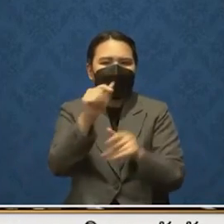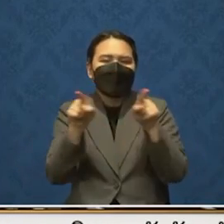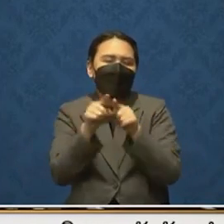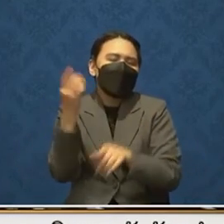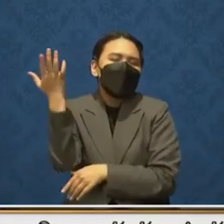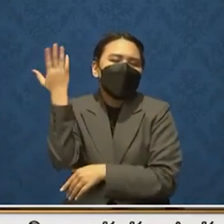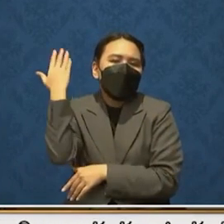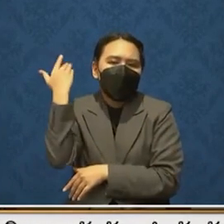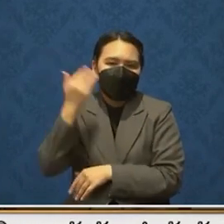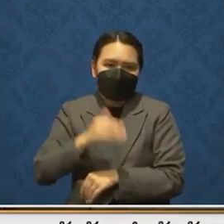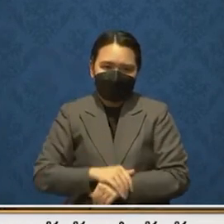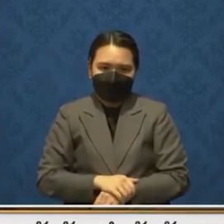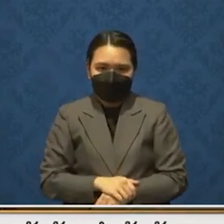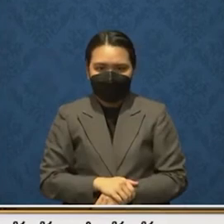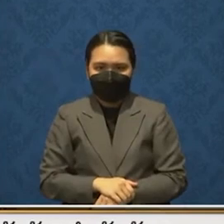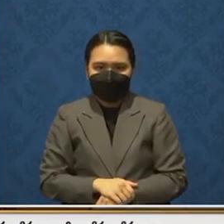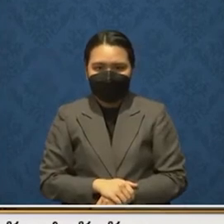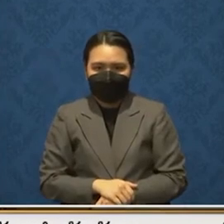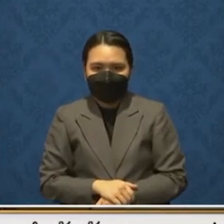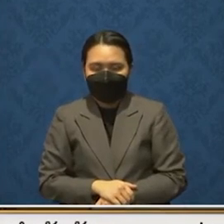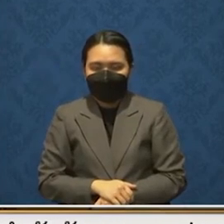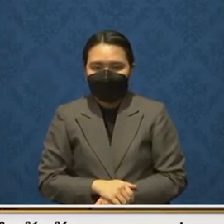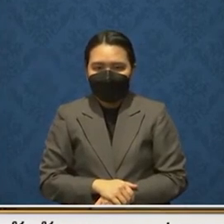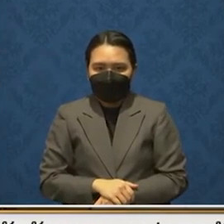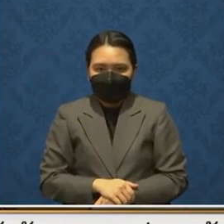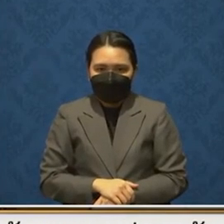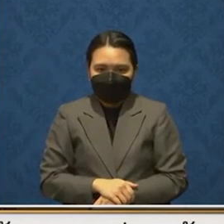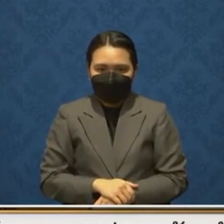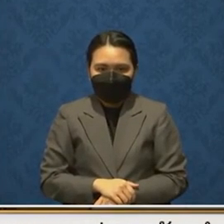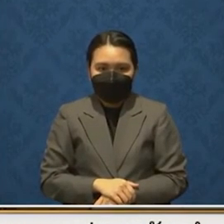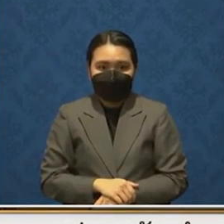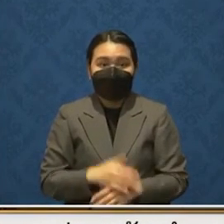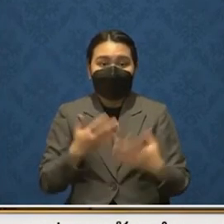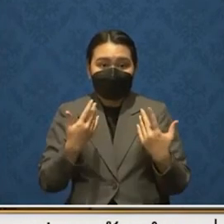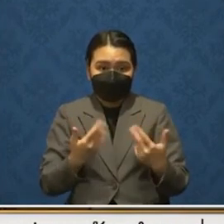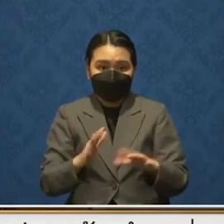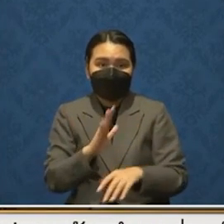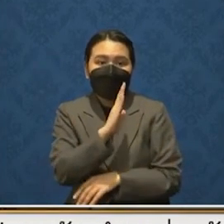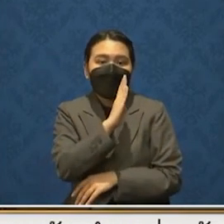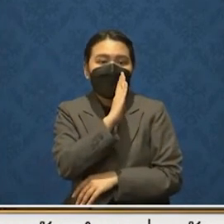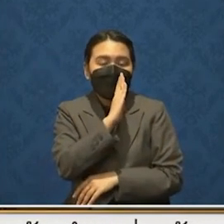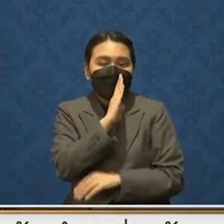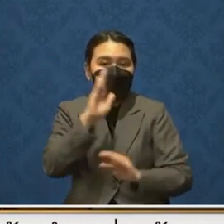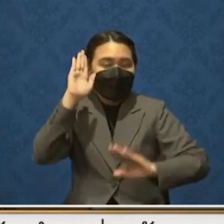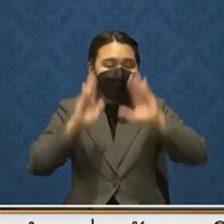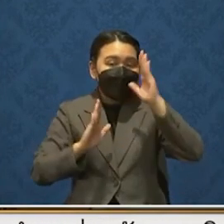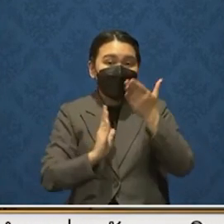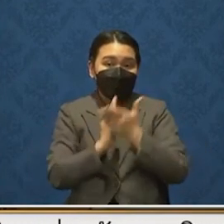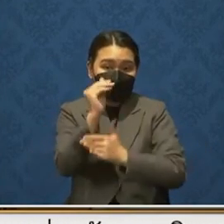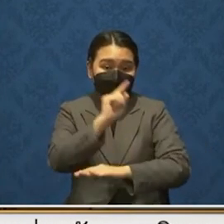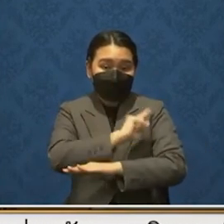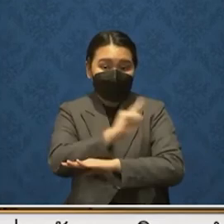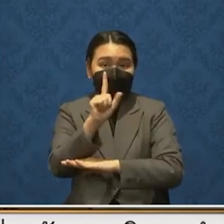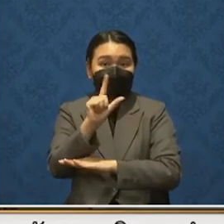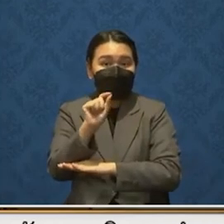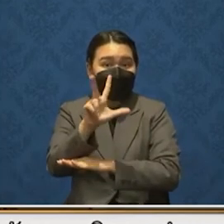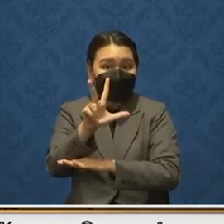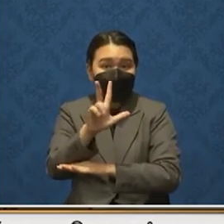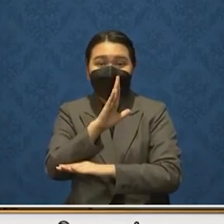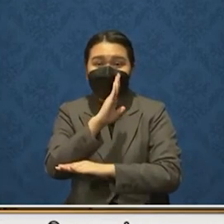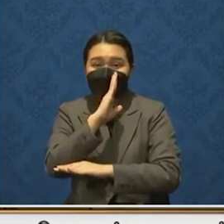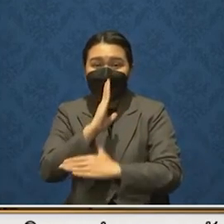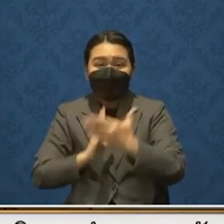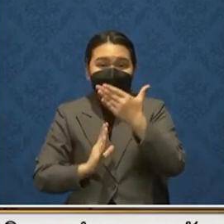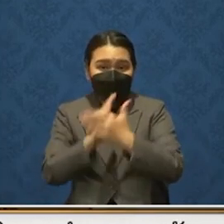แจ้กกวยแ่ไหนผมไม่ทราบนะครับ2. ถ้ห dictatorship ผ่านไปที่ 23 นี้ หากคณประยุติ